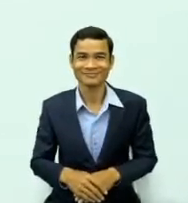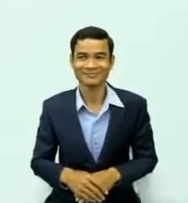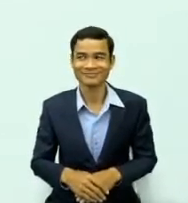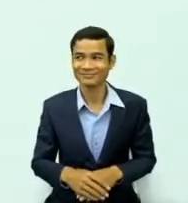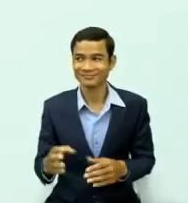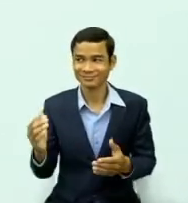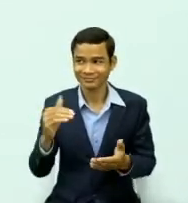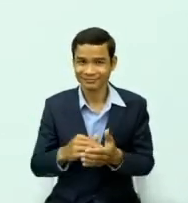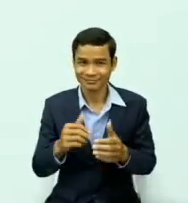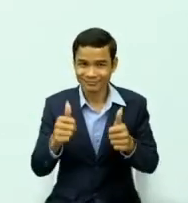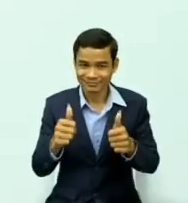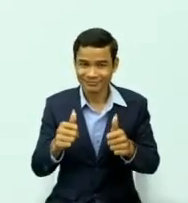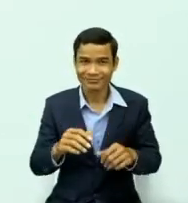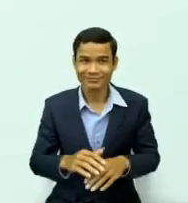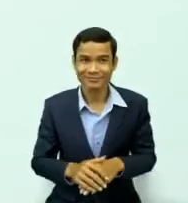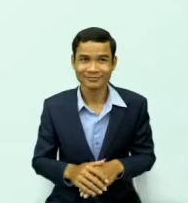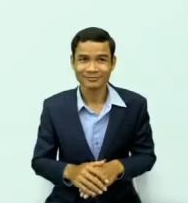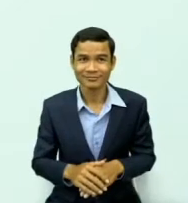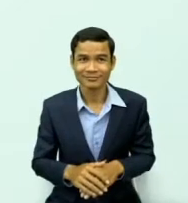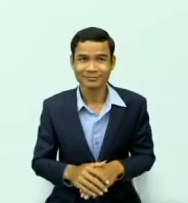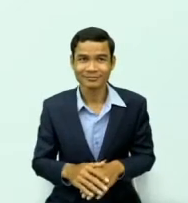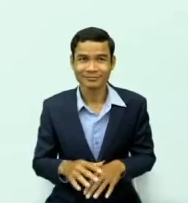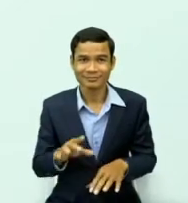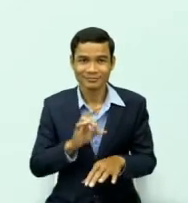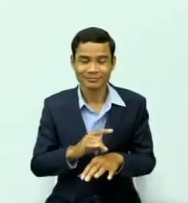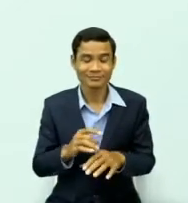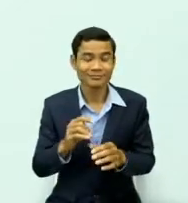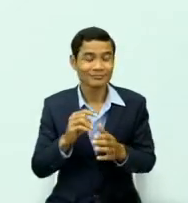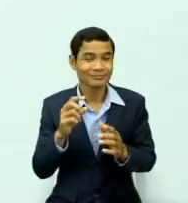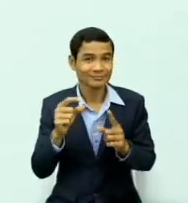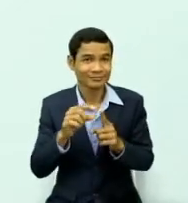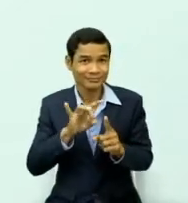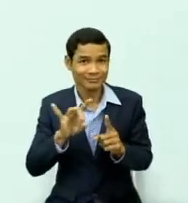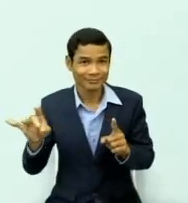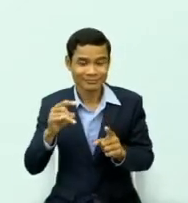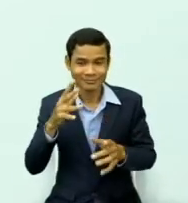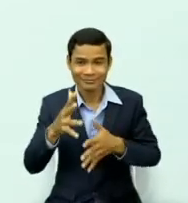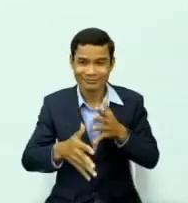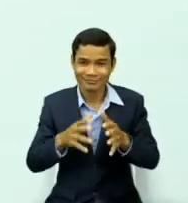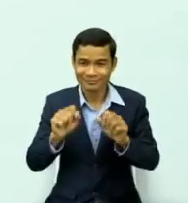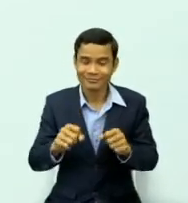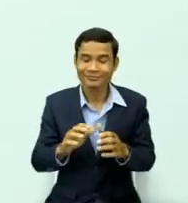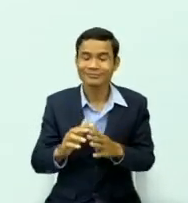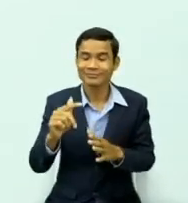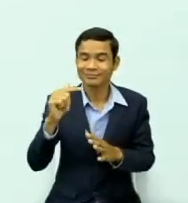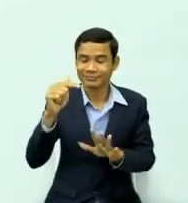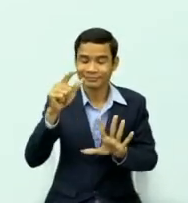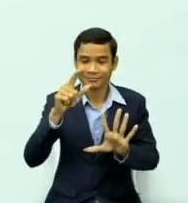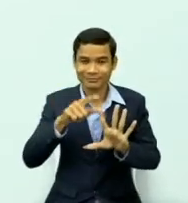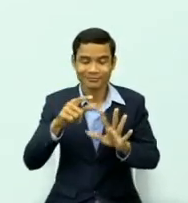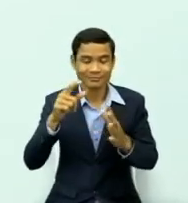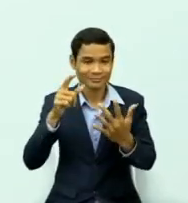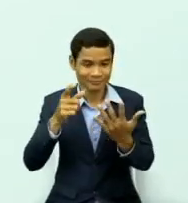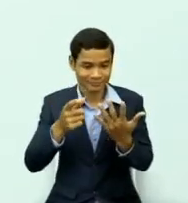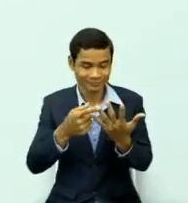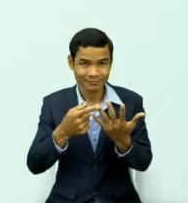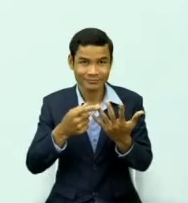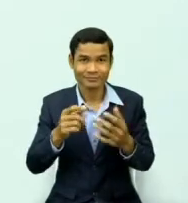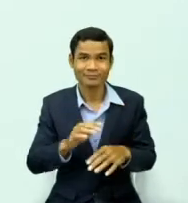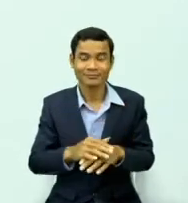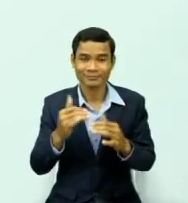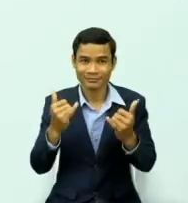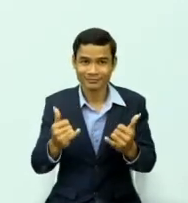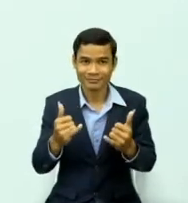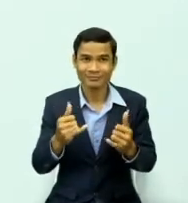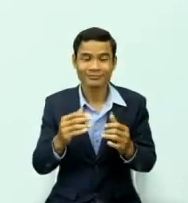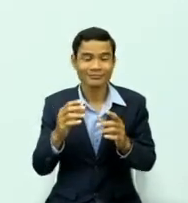chà lỡ na con chiếc rồi bài diễn cứ ăn thế ngò ao ngào chà tại